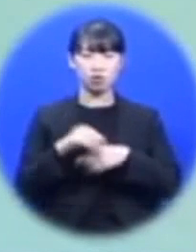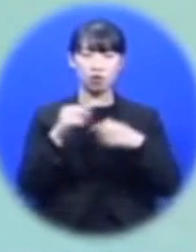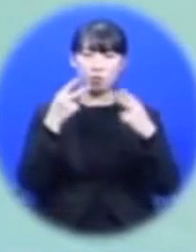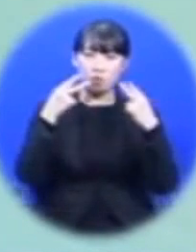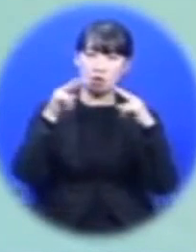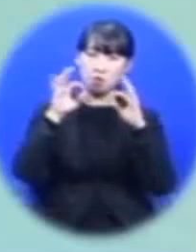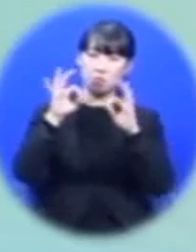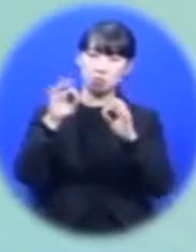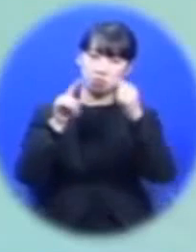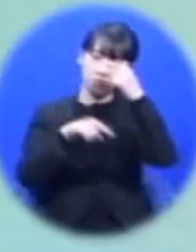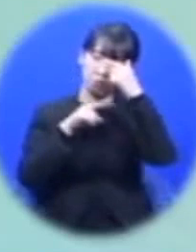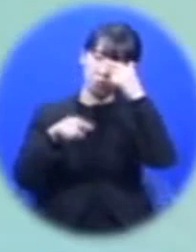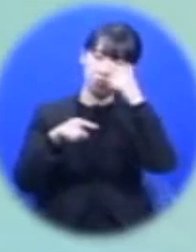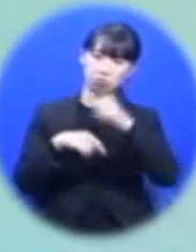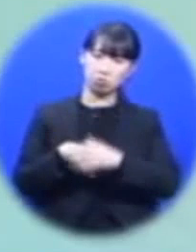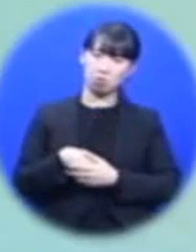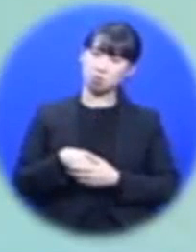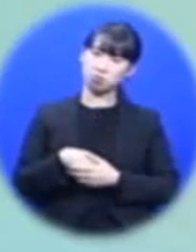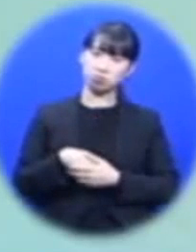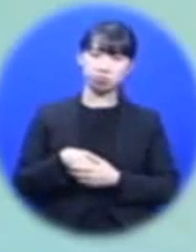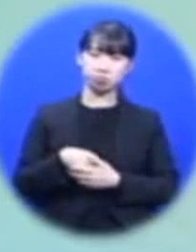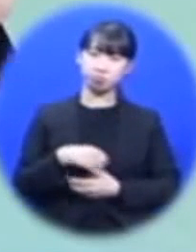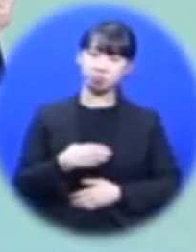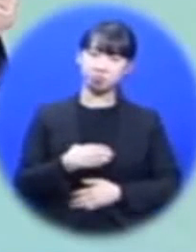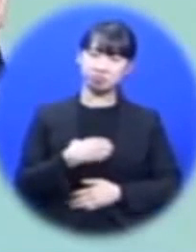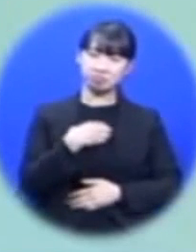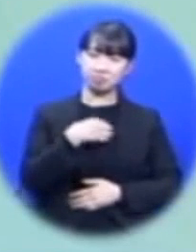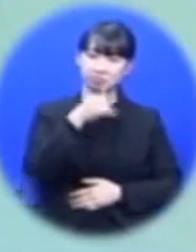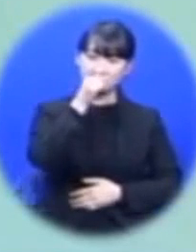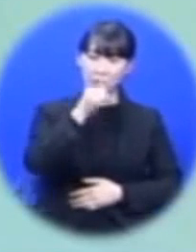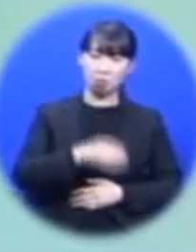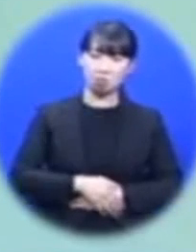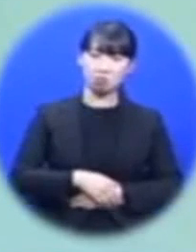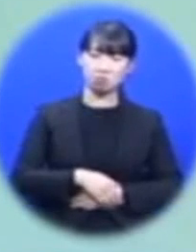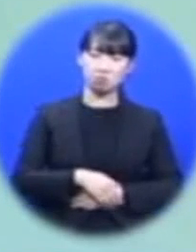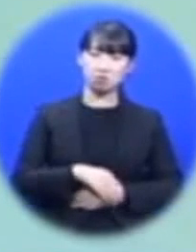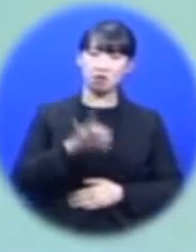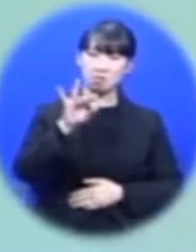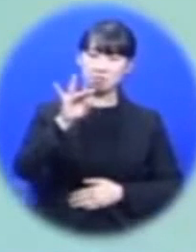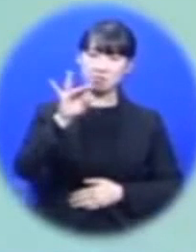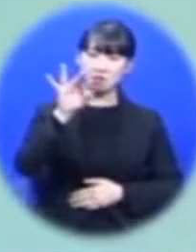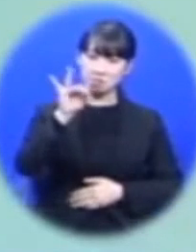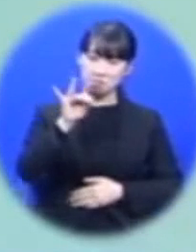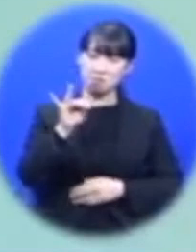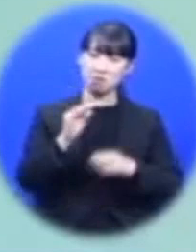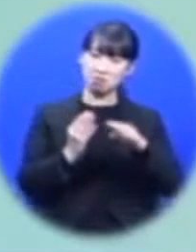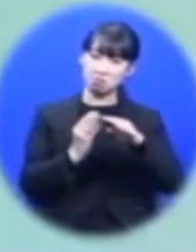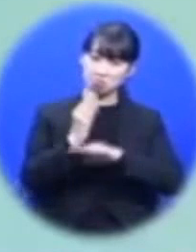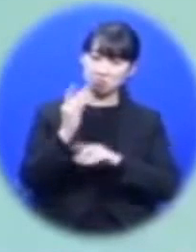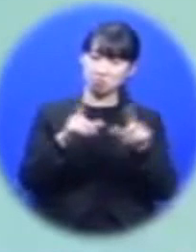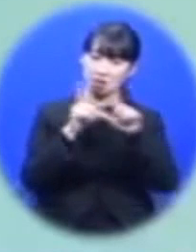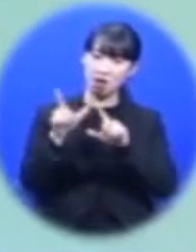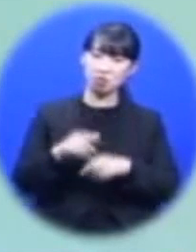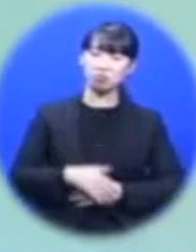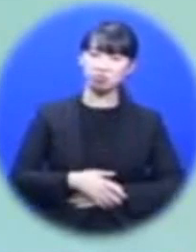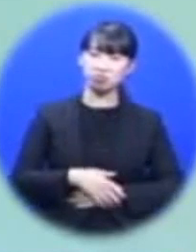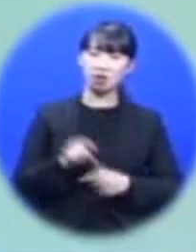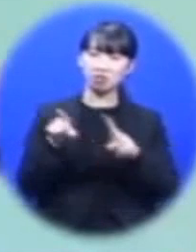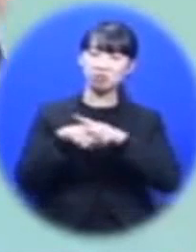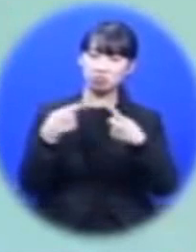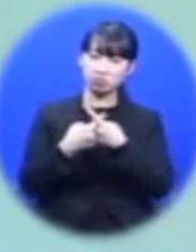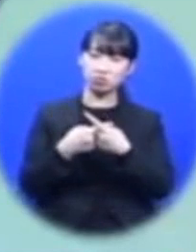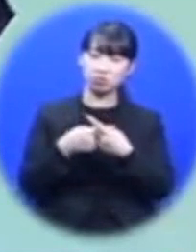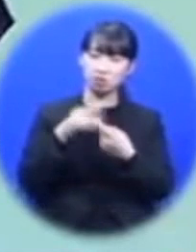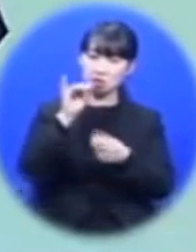이건 좀 정도가 심하잖아 아 100세가 넘게 살 거라는 거는 뭐 사람이 그런 사람도 있으니까 그런데